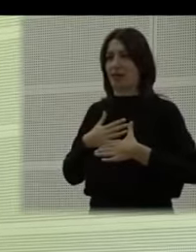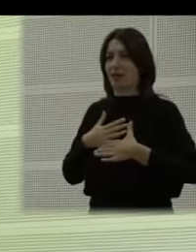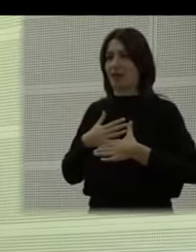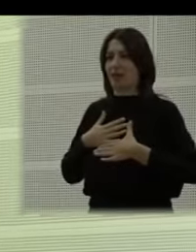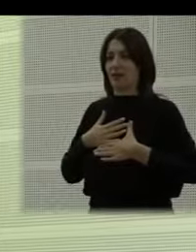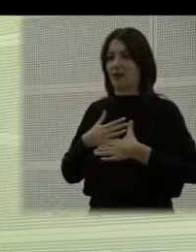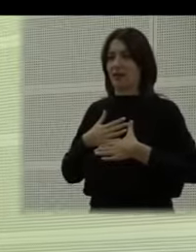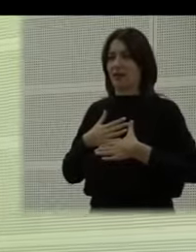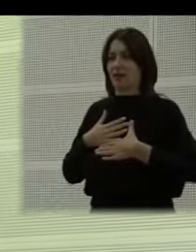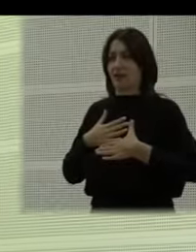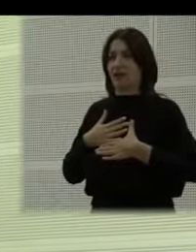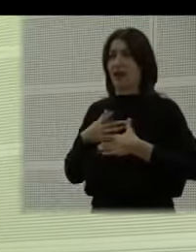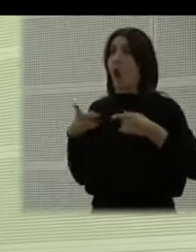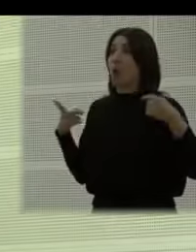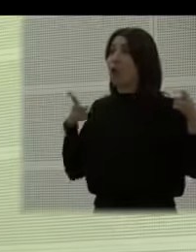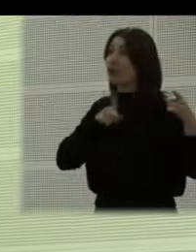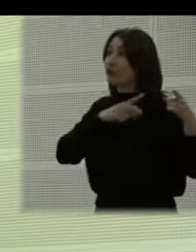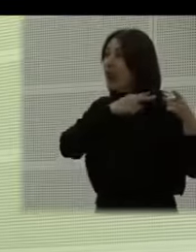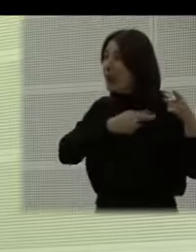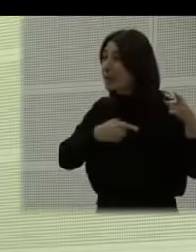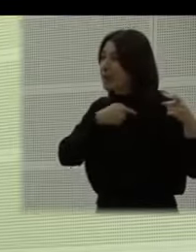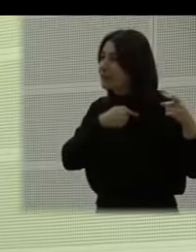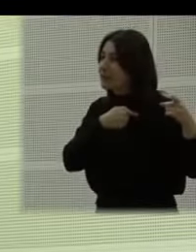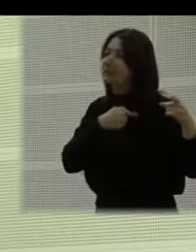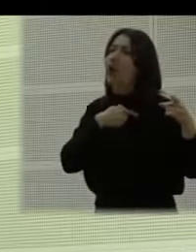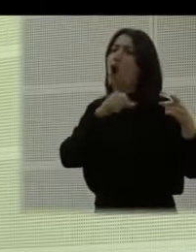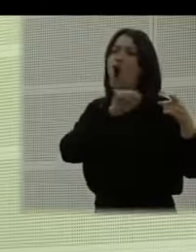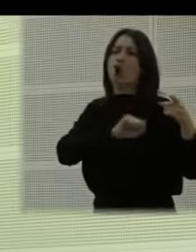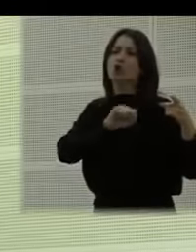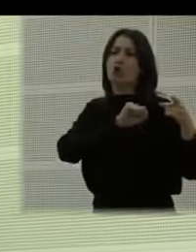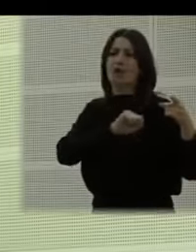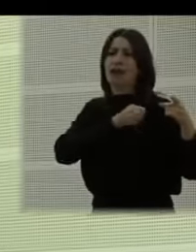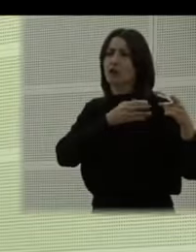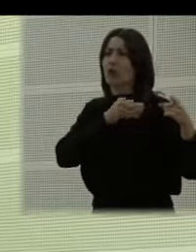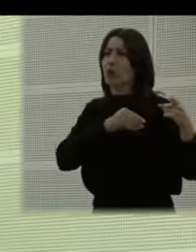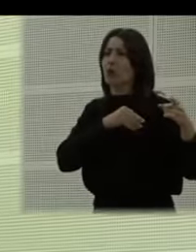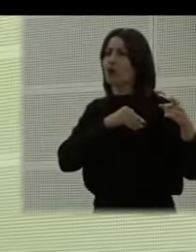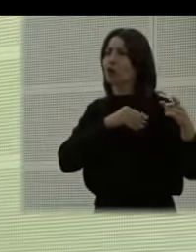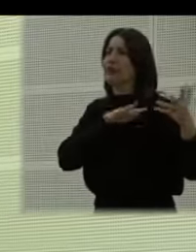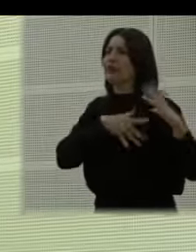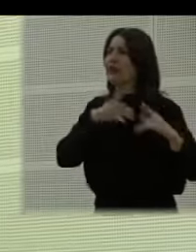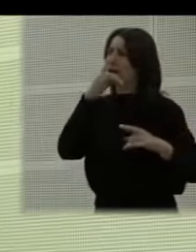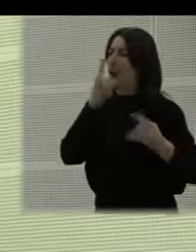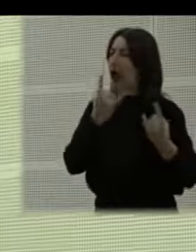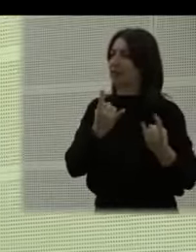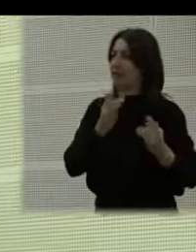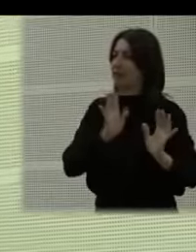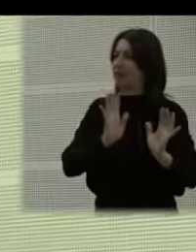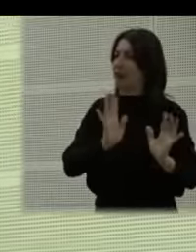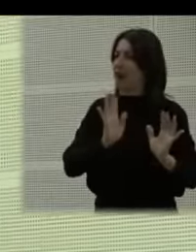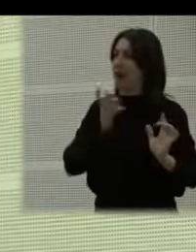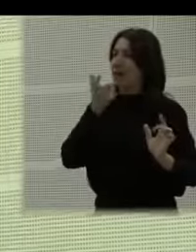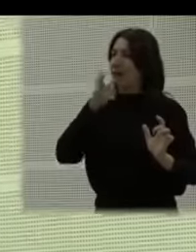Io c'è stato un periodo della mia vita in cui avevo capito che stavo diventando cattiva